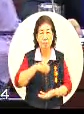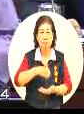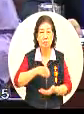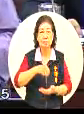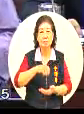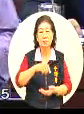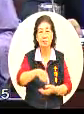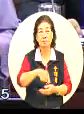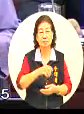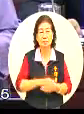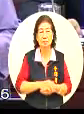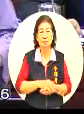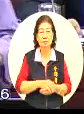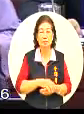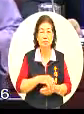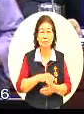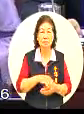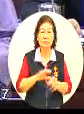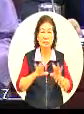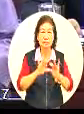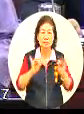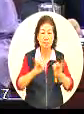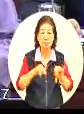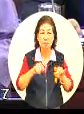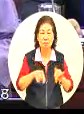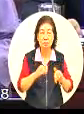解这个土地也是